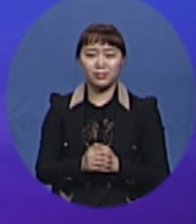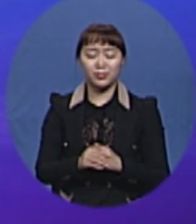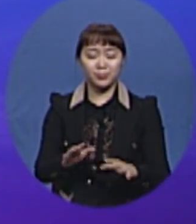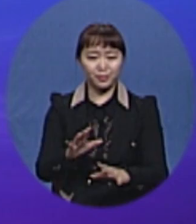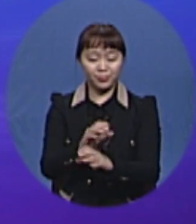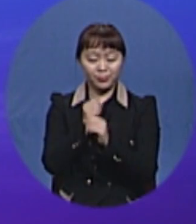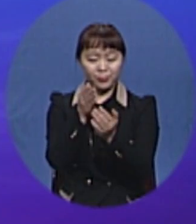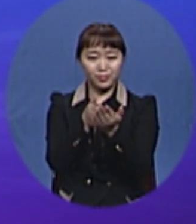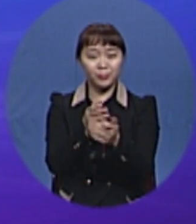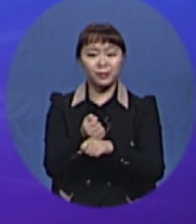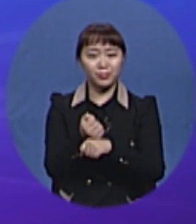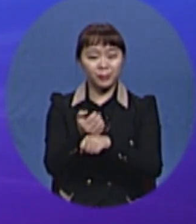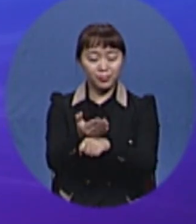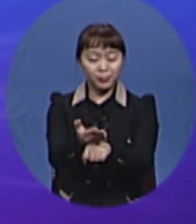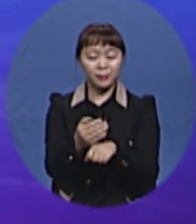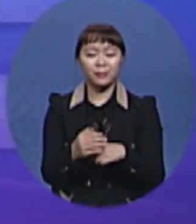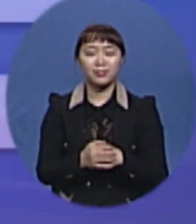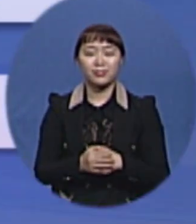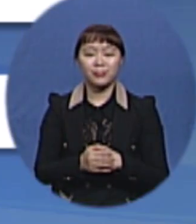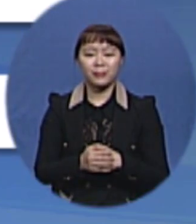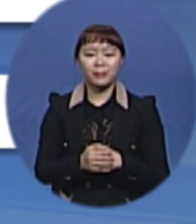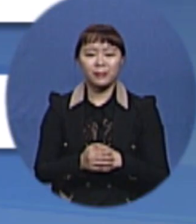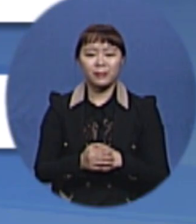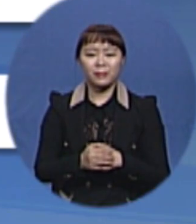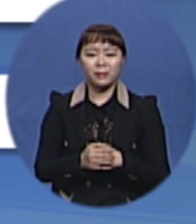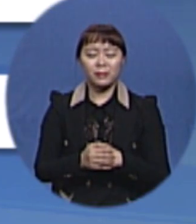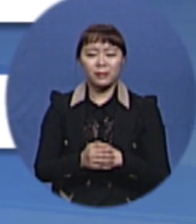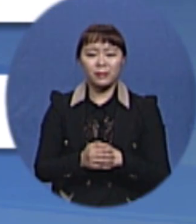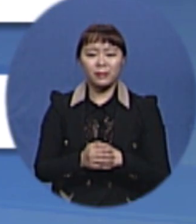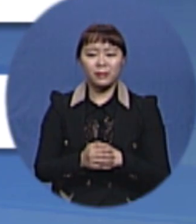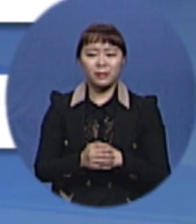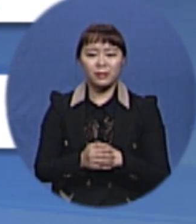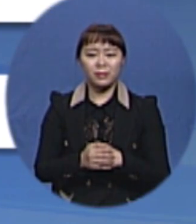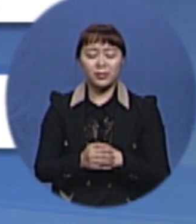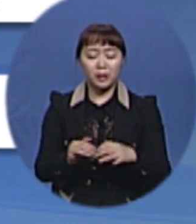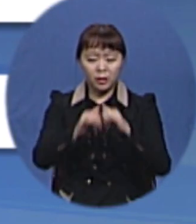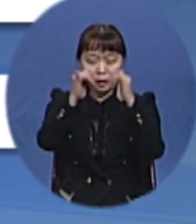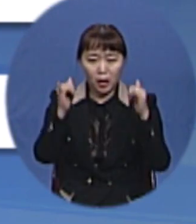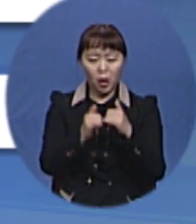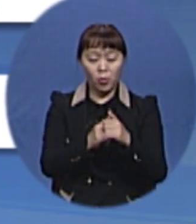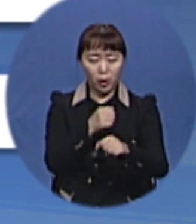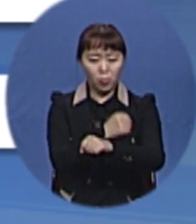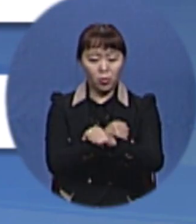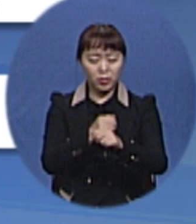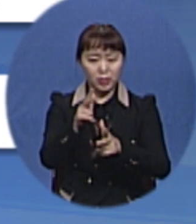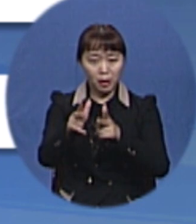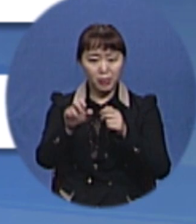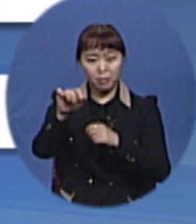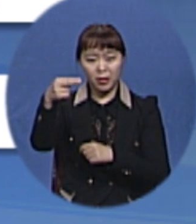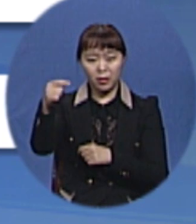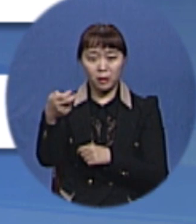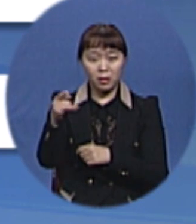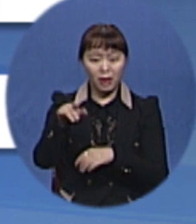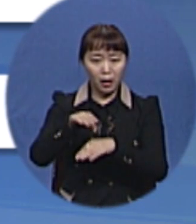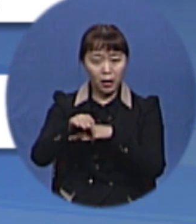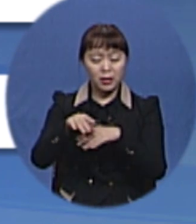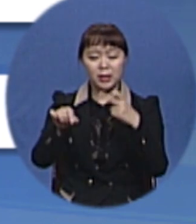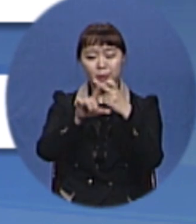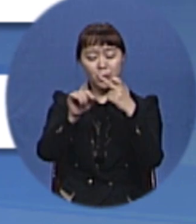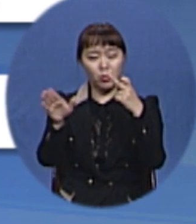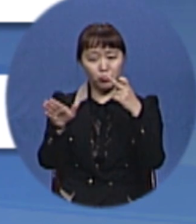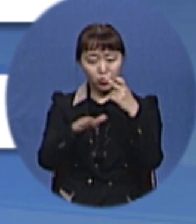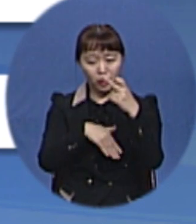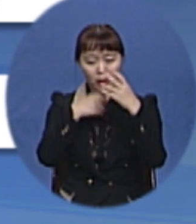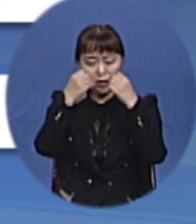이어서 간추린 뉴스를 전해드립니다. 사회공헌사업인 민들레카가 오는